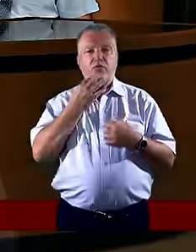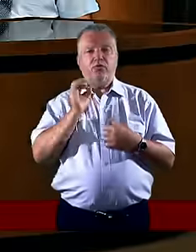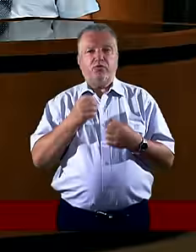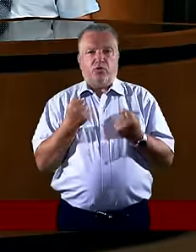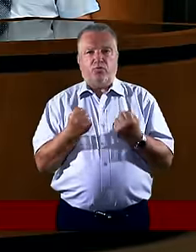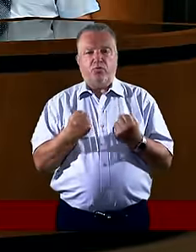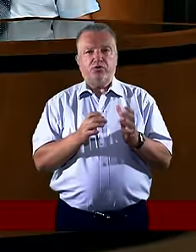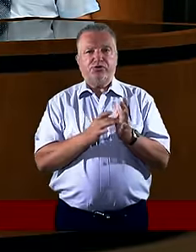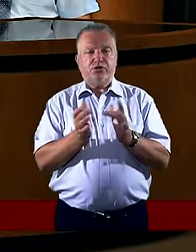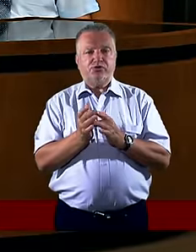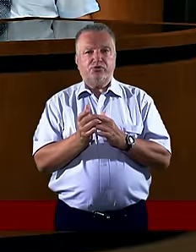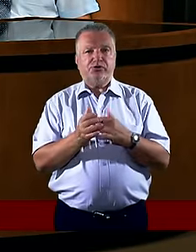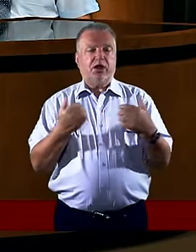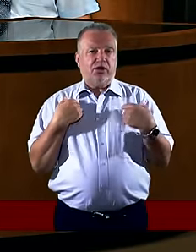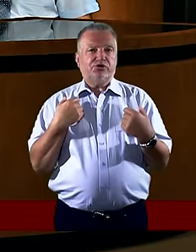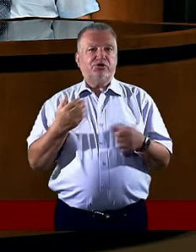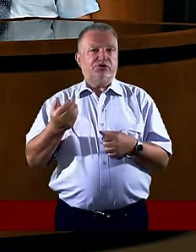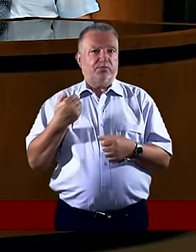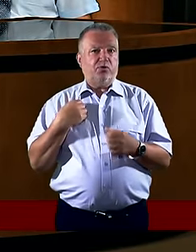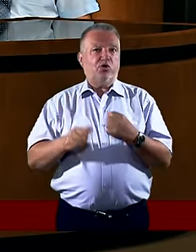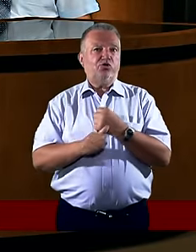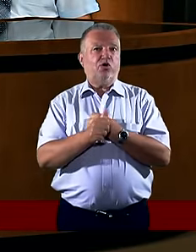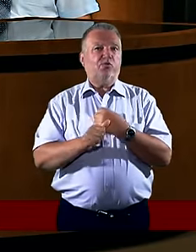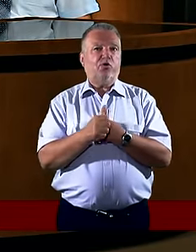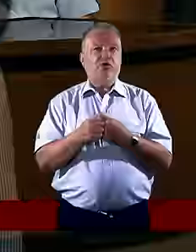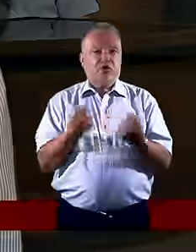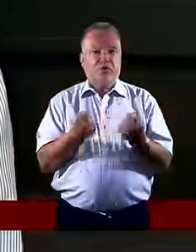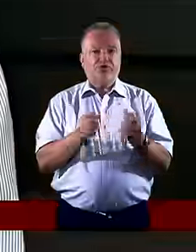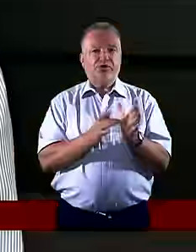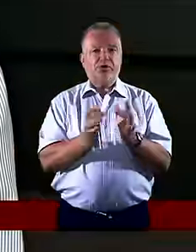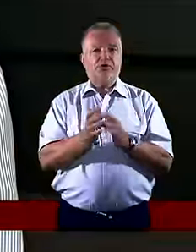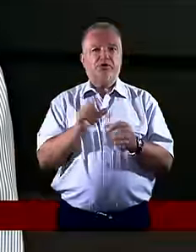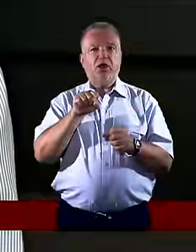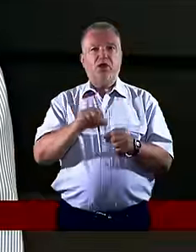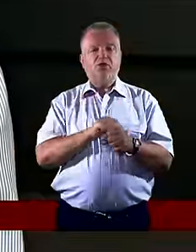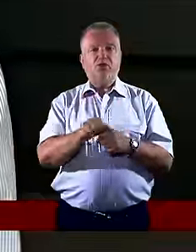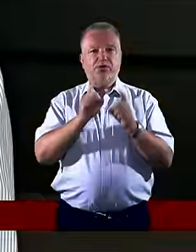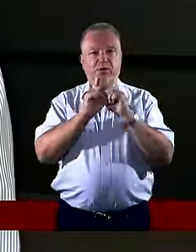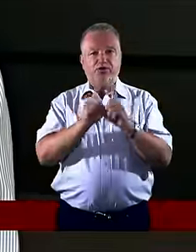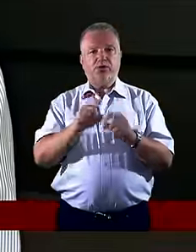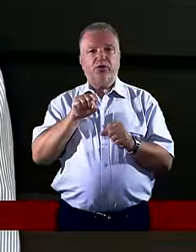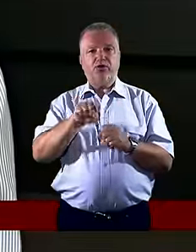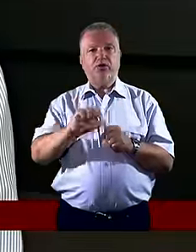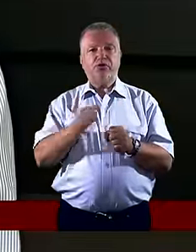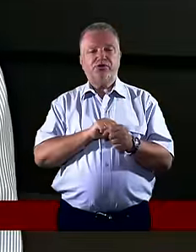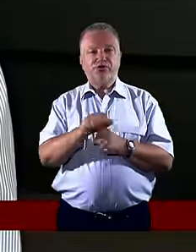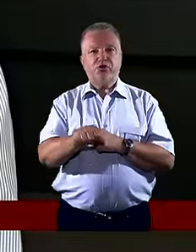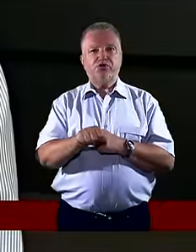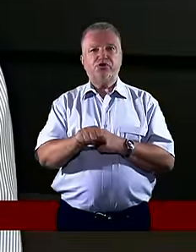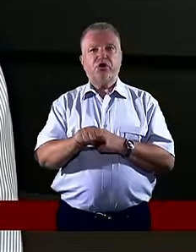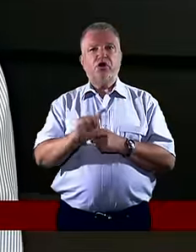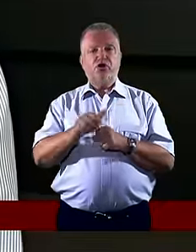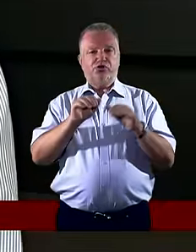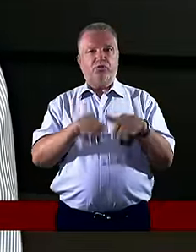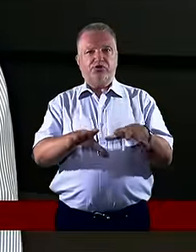Tak, mówił o mocy Chrystusa, a jego życie było dowodem mocy Chrystusa. I to jest coś, co pociąga ludzi. To jest prawdziwe. To jest coś, co